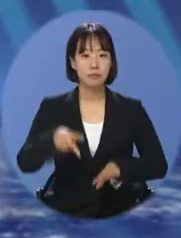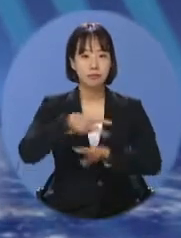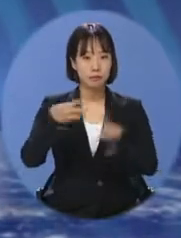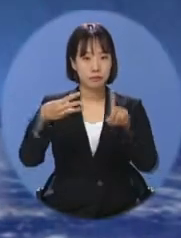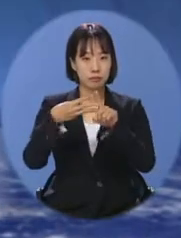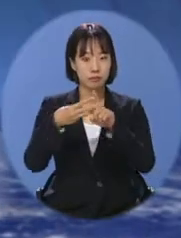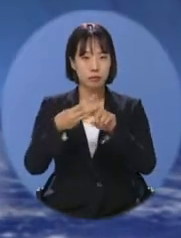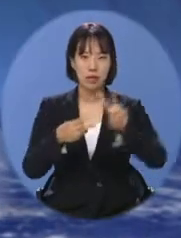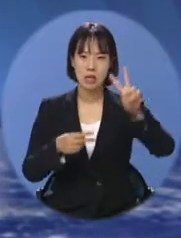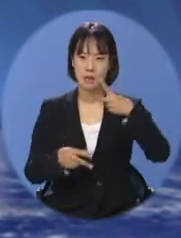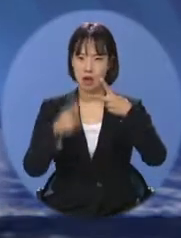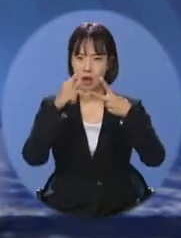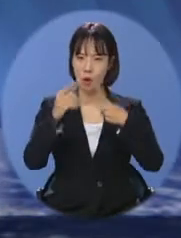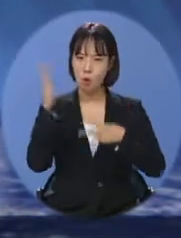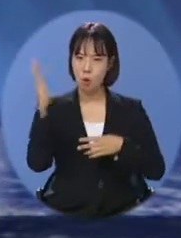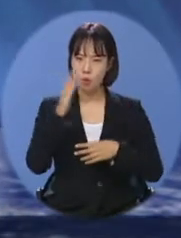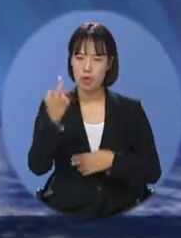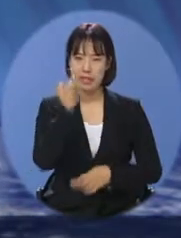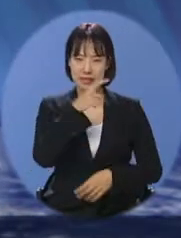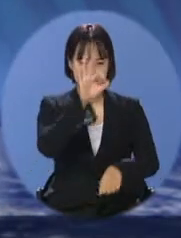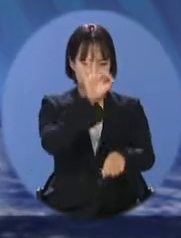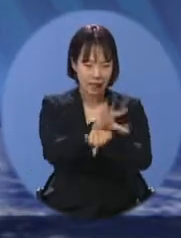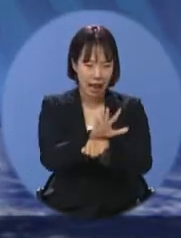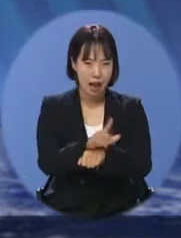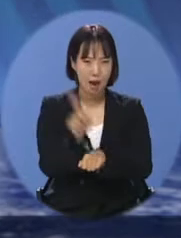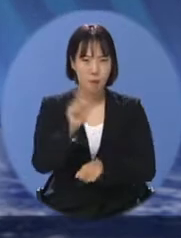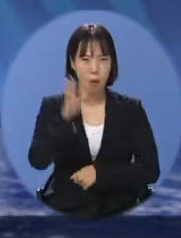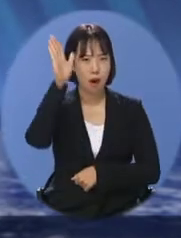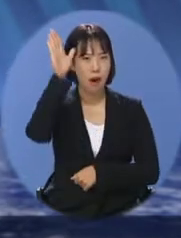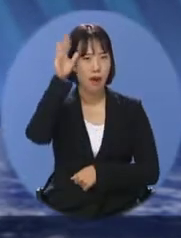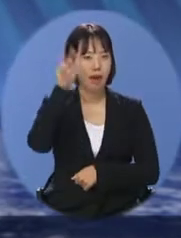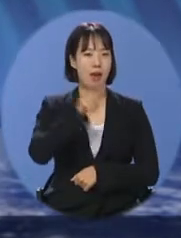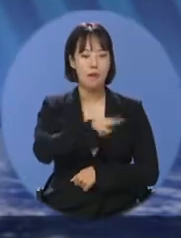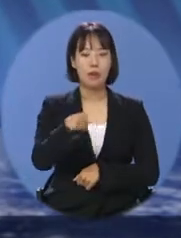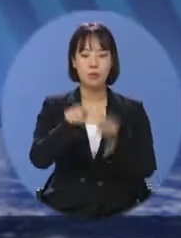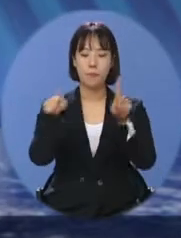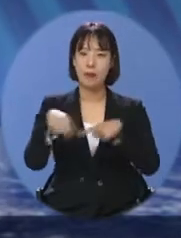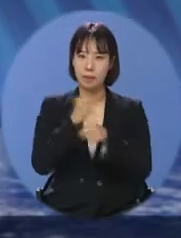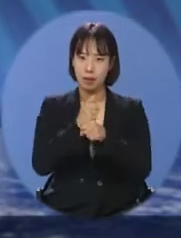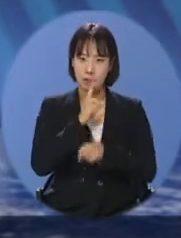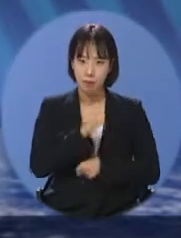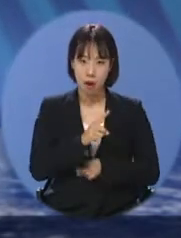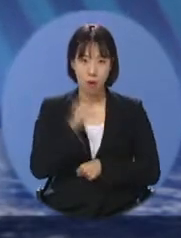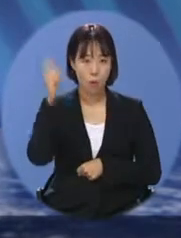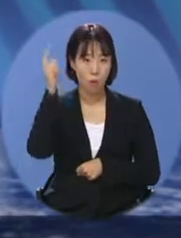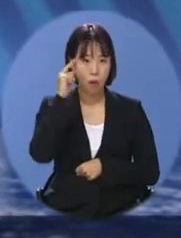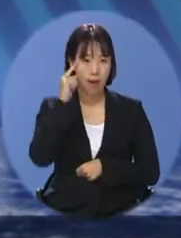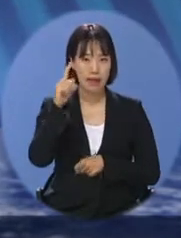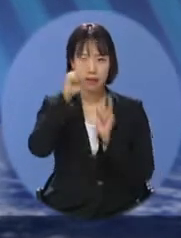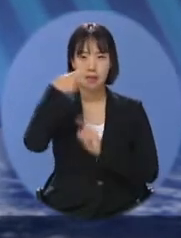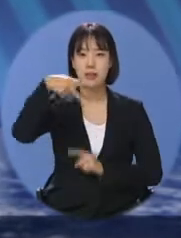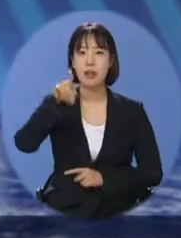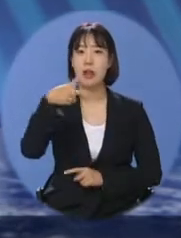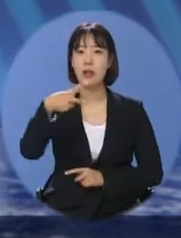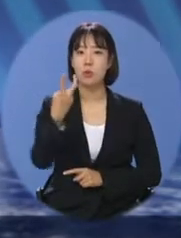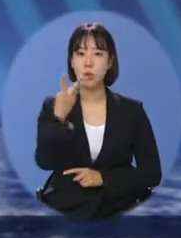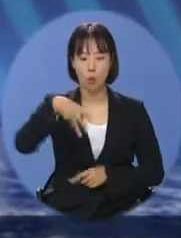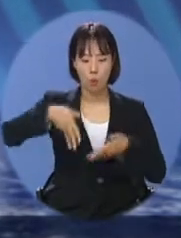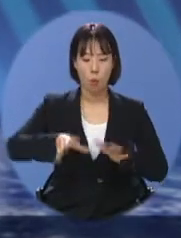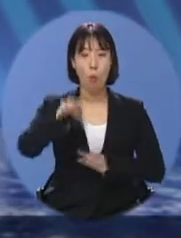신안군이 200kg에 가까운 순금을 매입해서 황금 바둑판을 만들기로 했습니다. 천재 바둑기사 이세도를 배출한